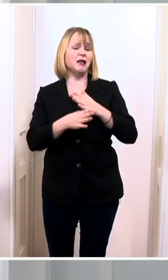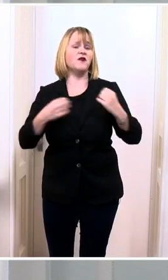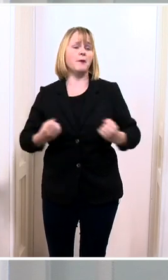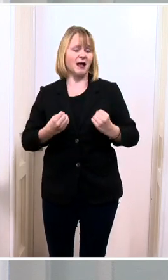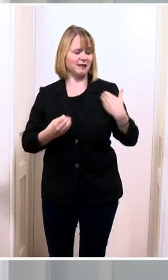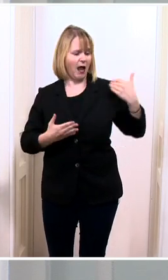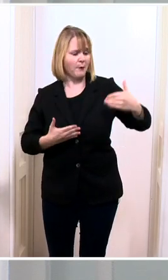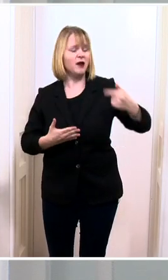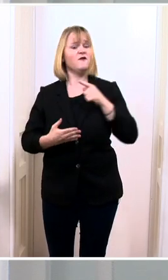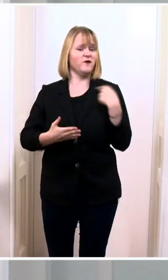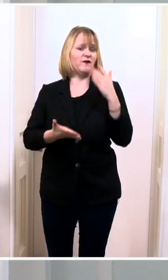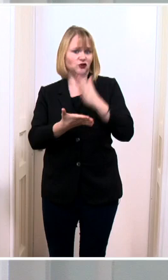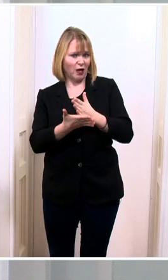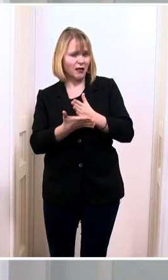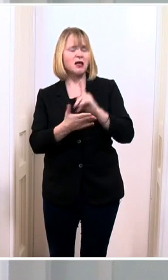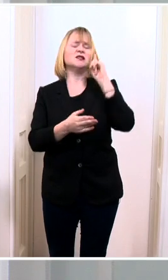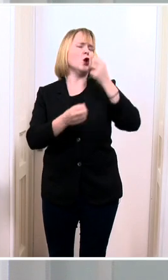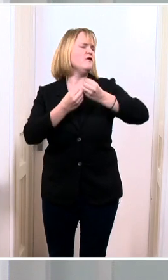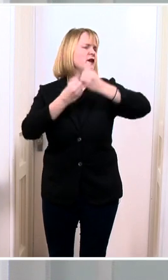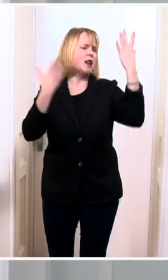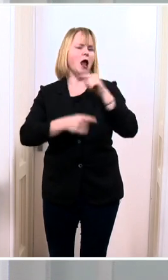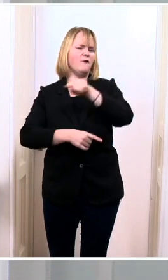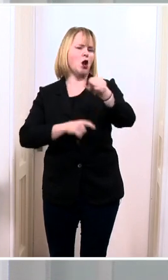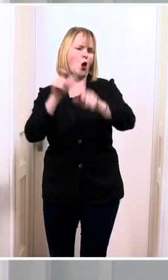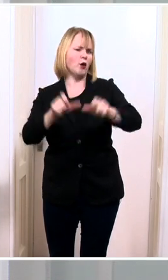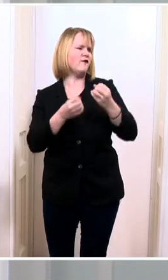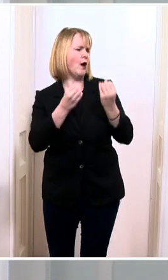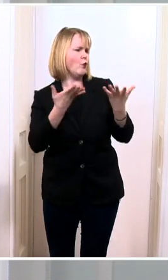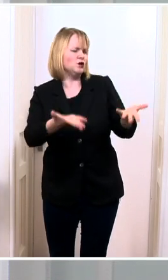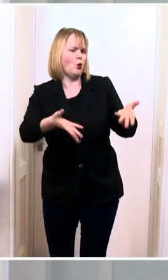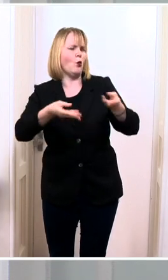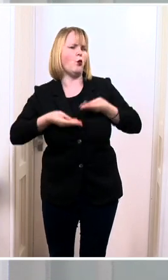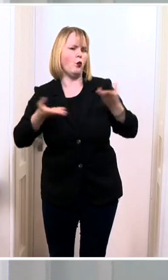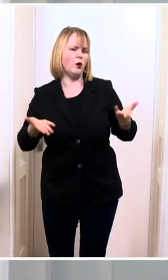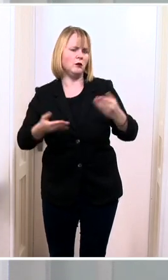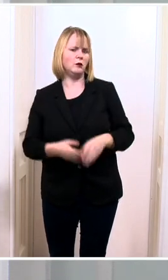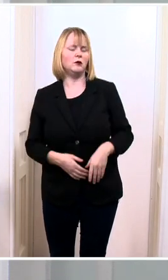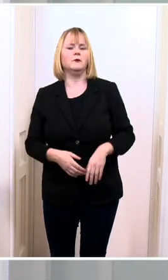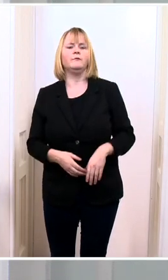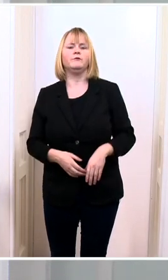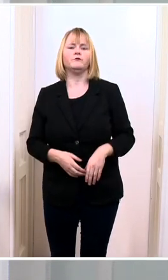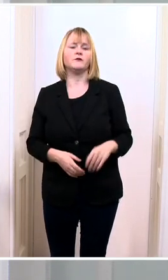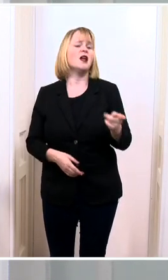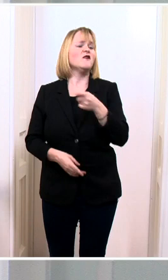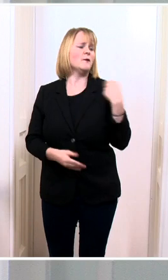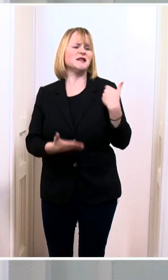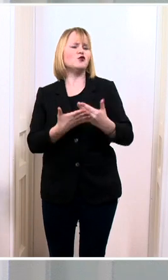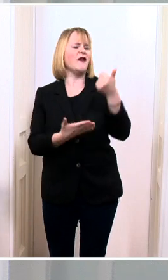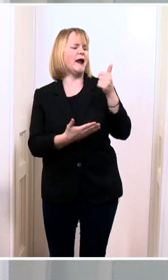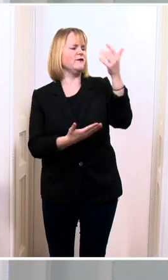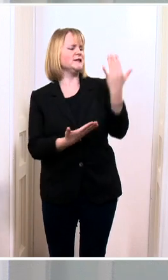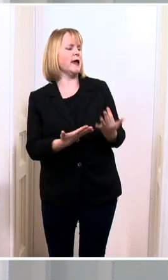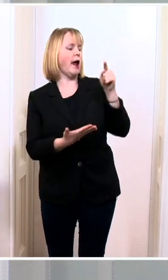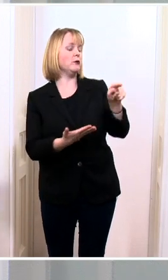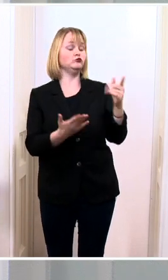nachvollziehbar sein. Das war mir immer wichtig. Dabei ist es nicht so, dass wir uns an einer einzigen Zahl orientieren.